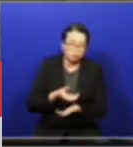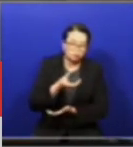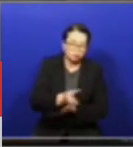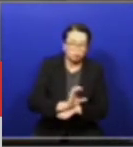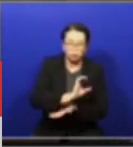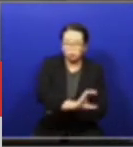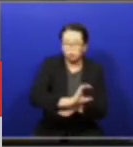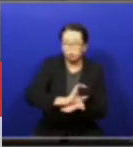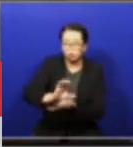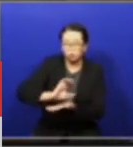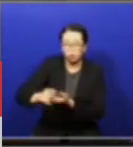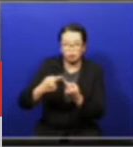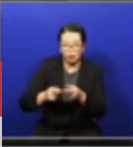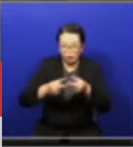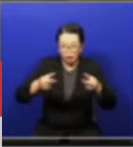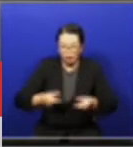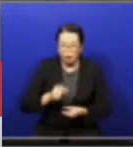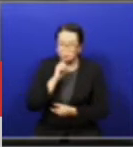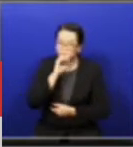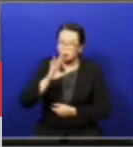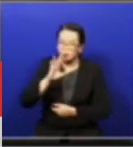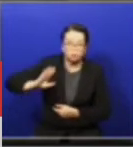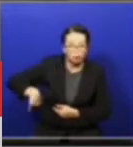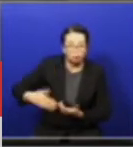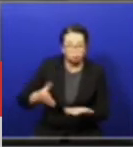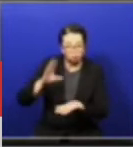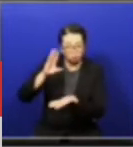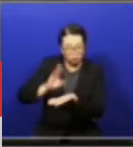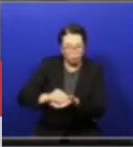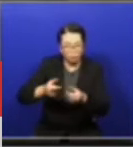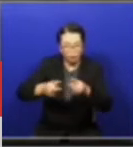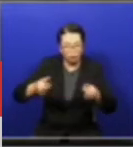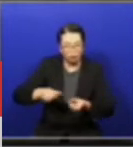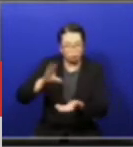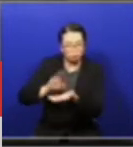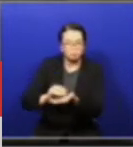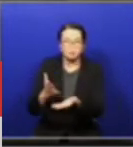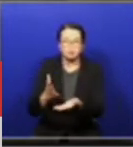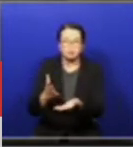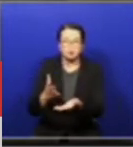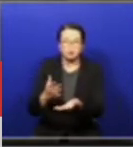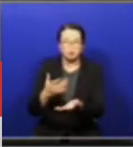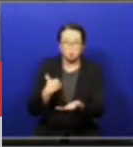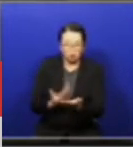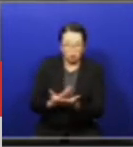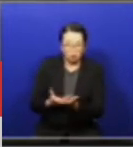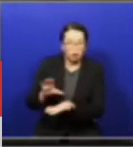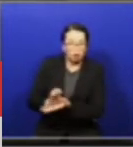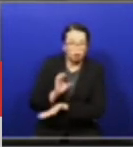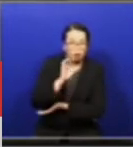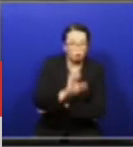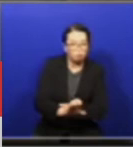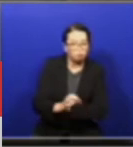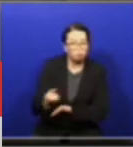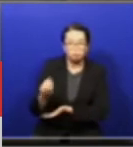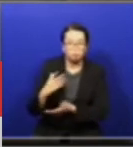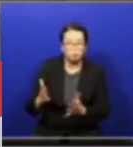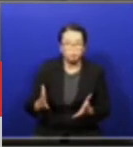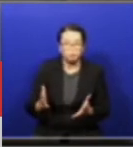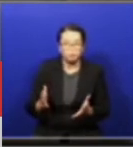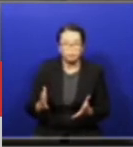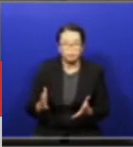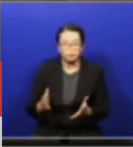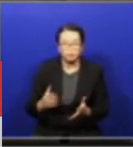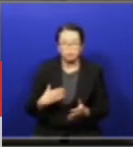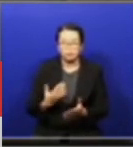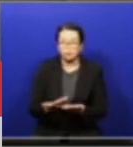านอันนี้คือปัญหานะที่รัฐสภาต้องช่วยกันแก้ไขและตรวจสอบท่านพลเอกประยุทธ์ครับเงินที่นี่เนี่ยเกือ